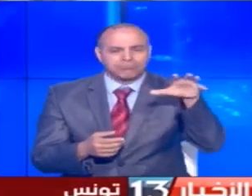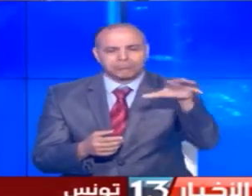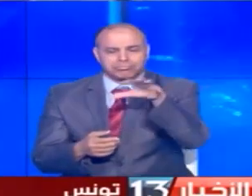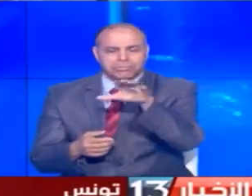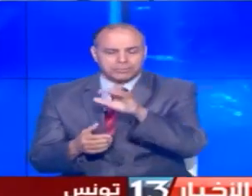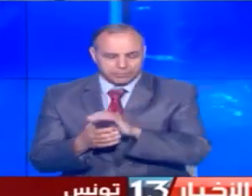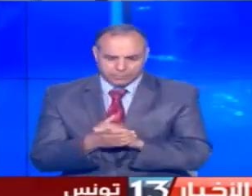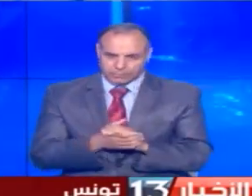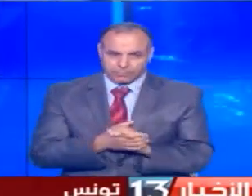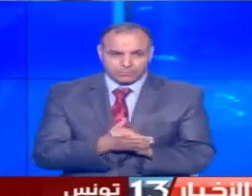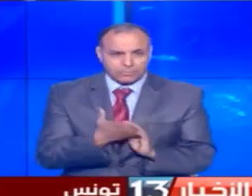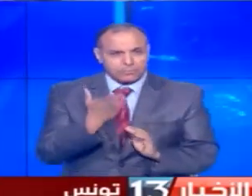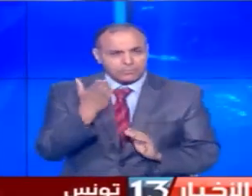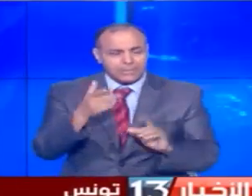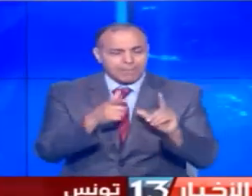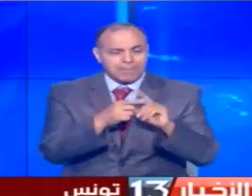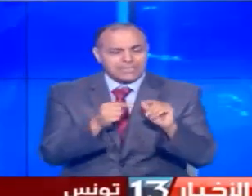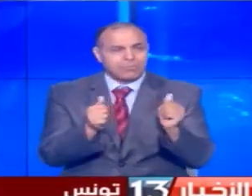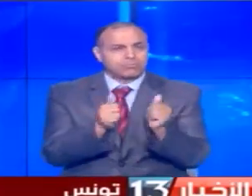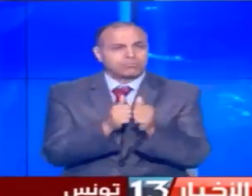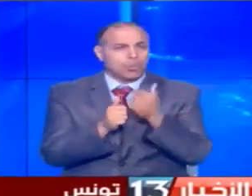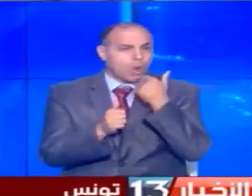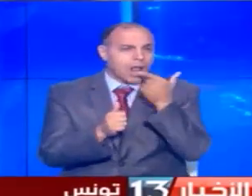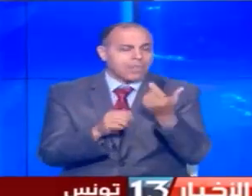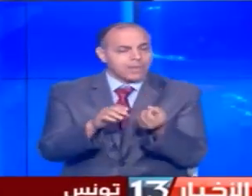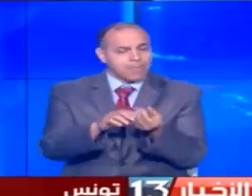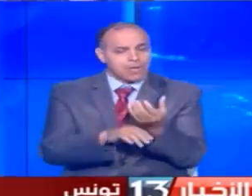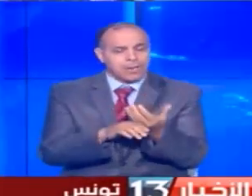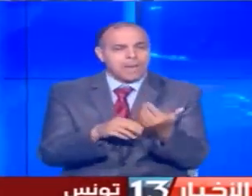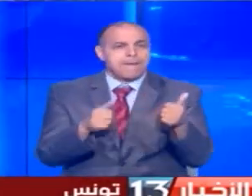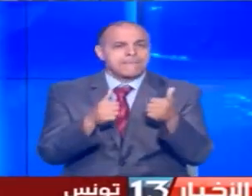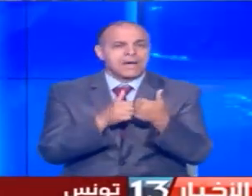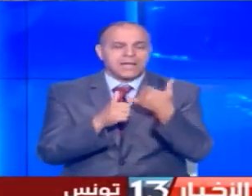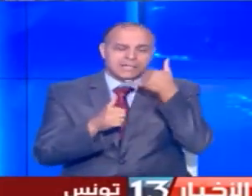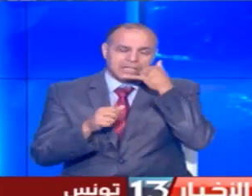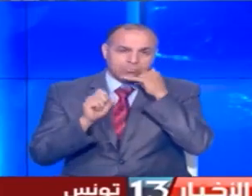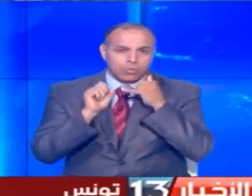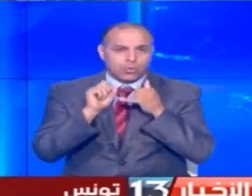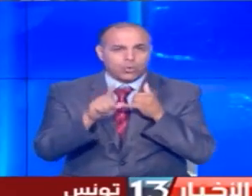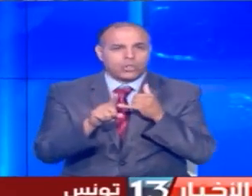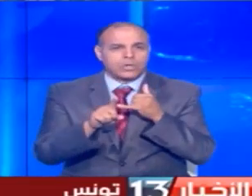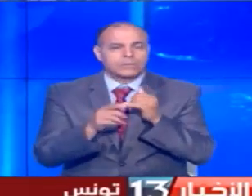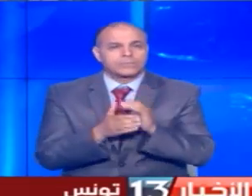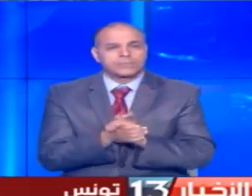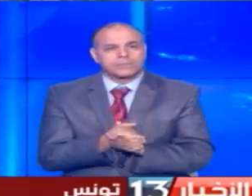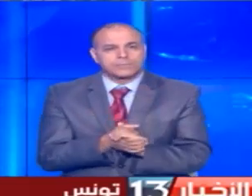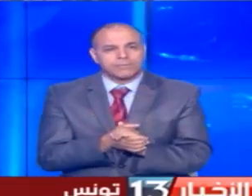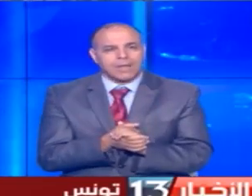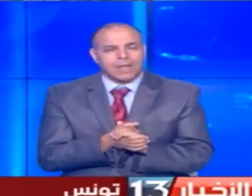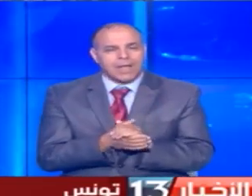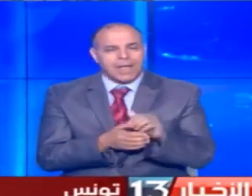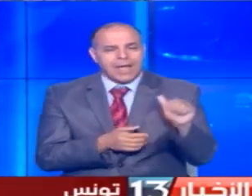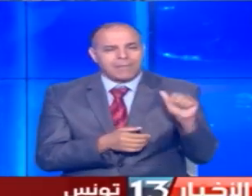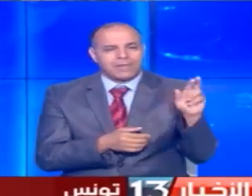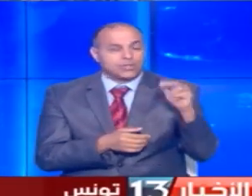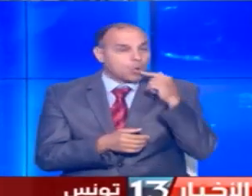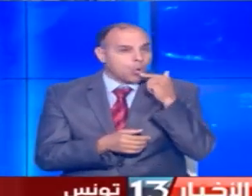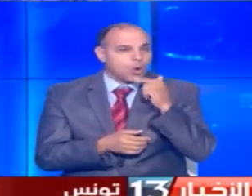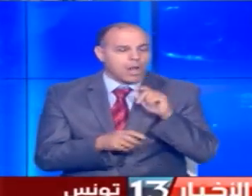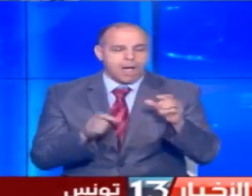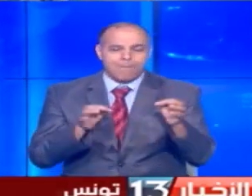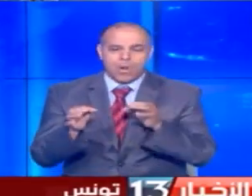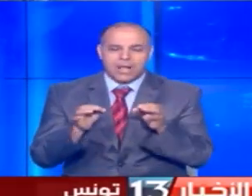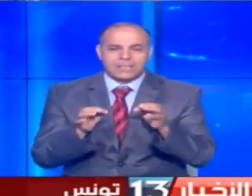المناطق. ولمزيد من المعطيات معنا عبر الهاتف السيد عبد الرزاق بن رحال،